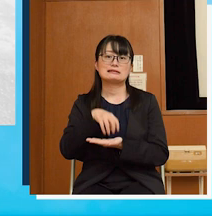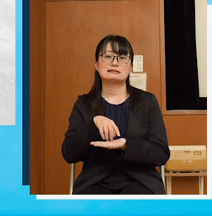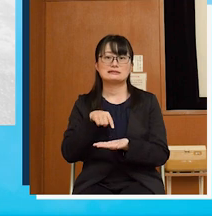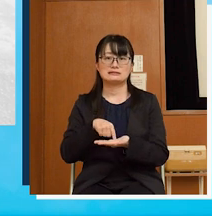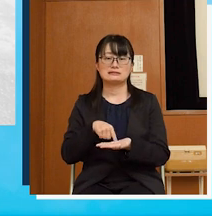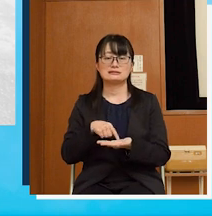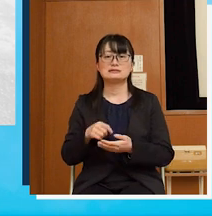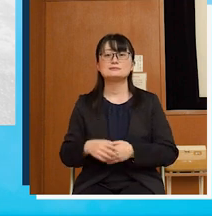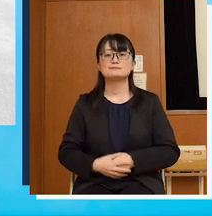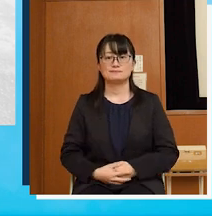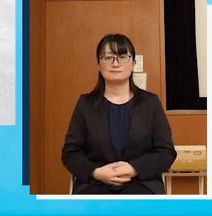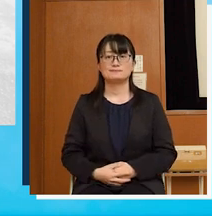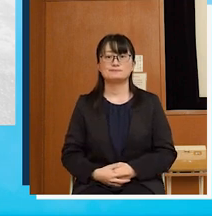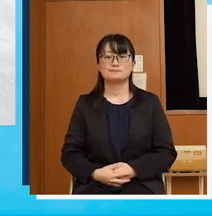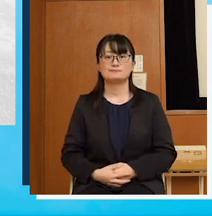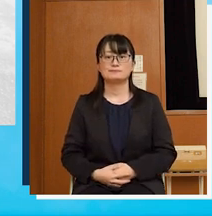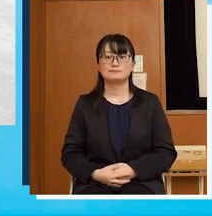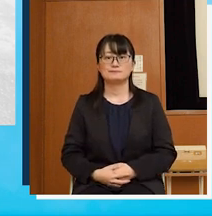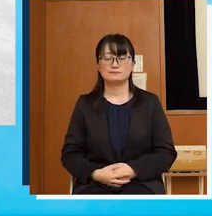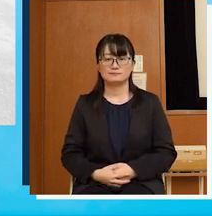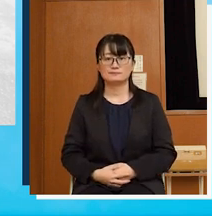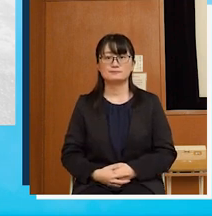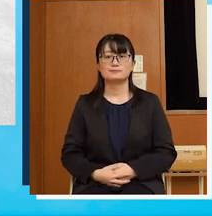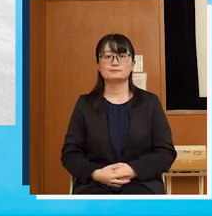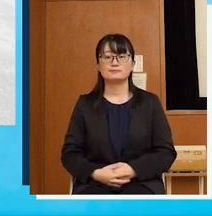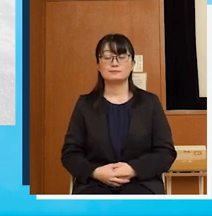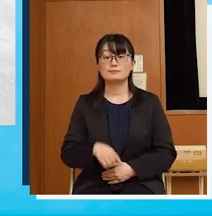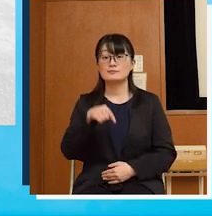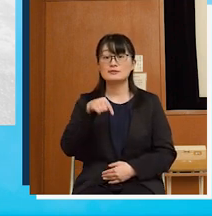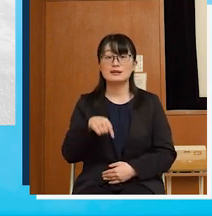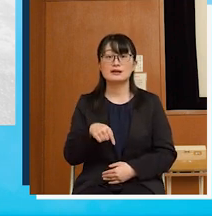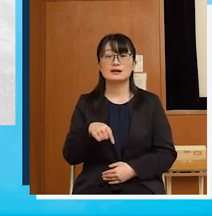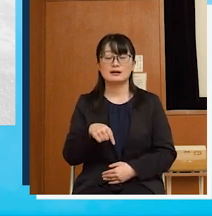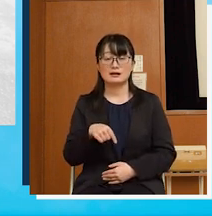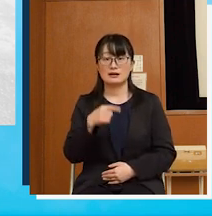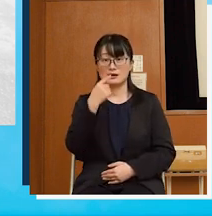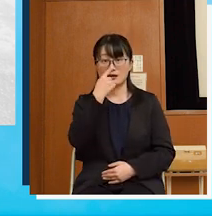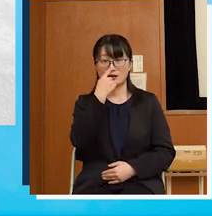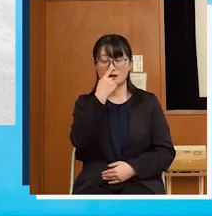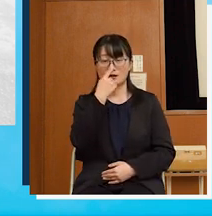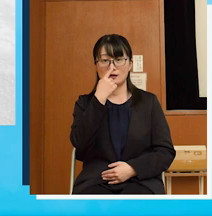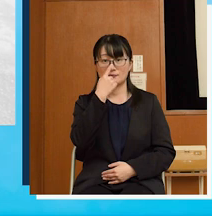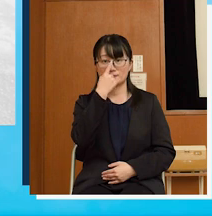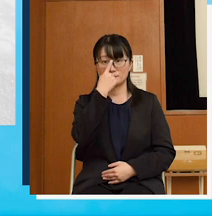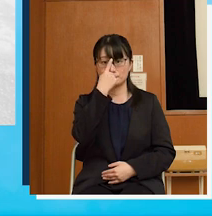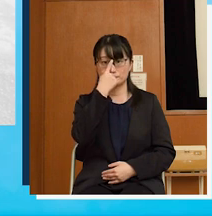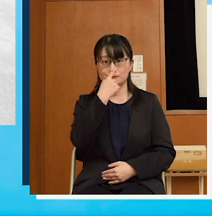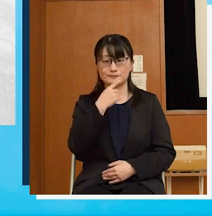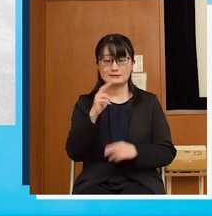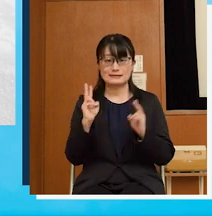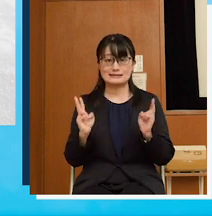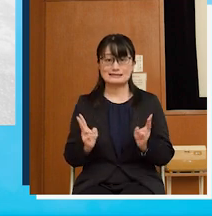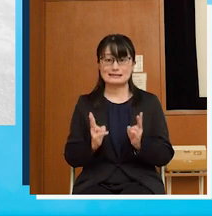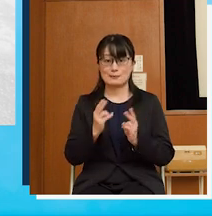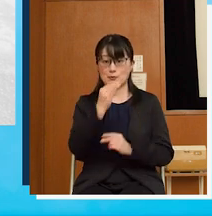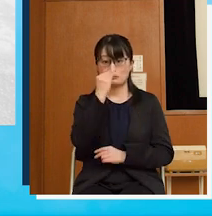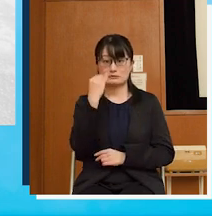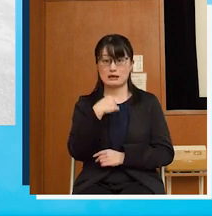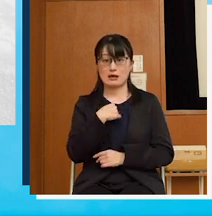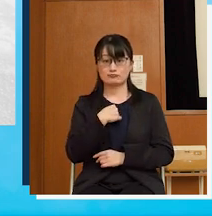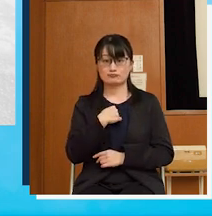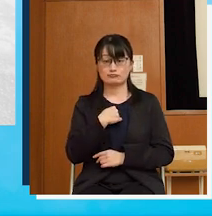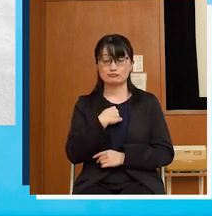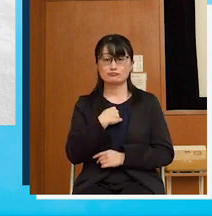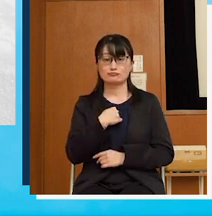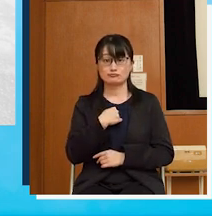あ見分はないかと思いましたでこの中でちょっと私があの専門家としてまた私がなぜ